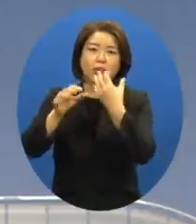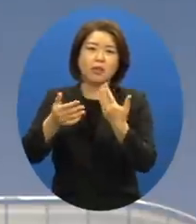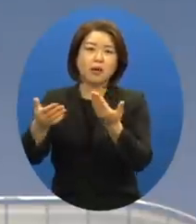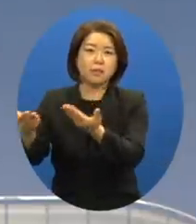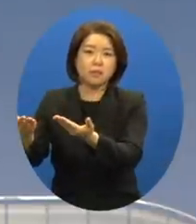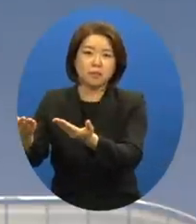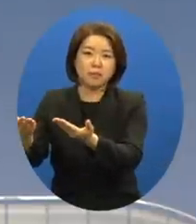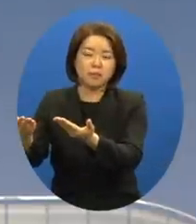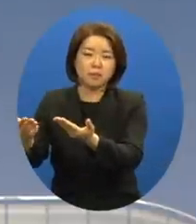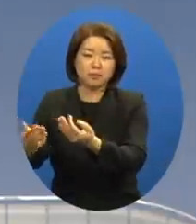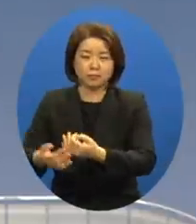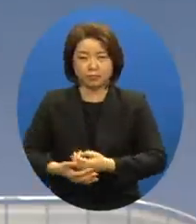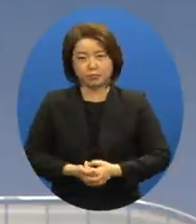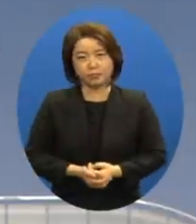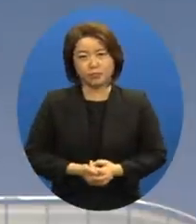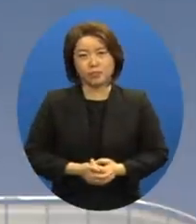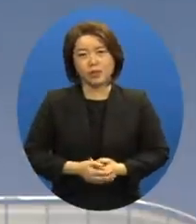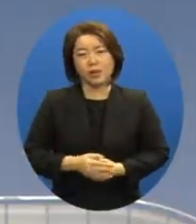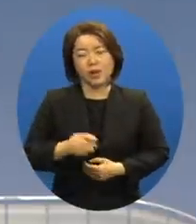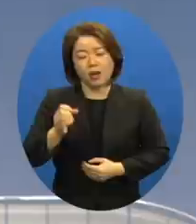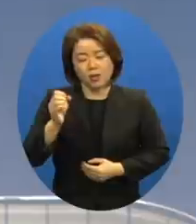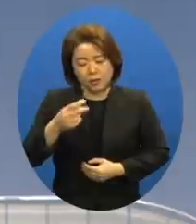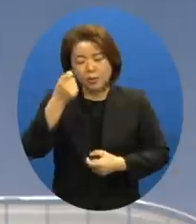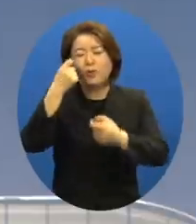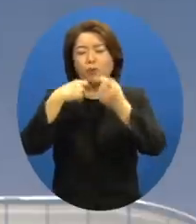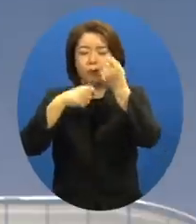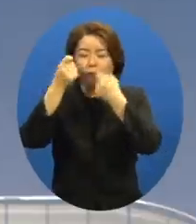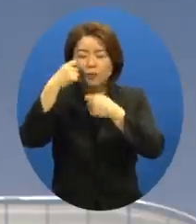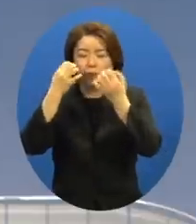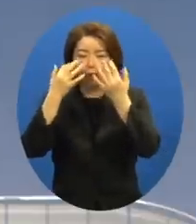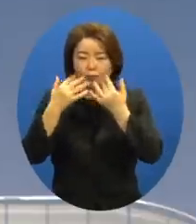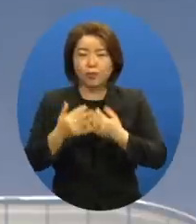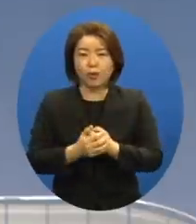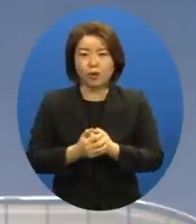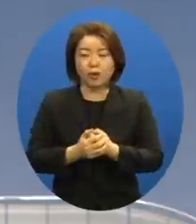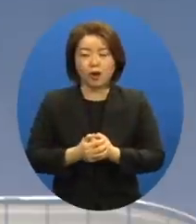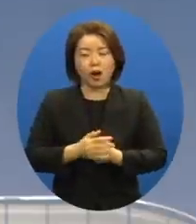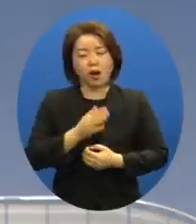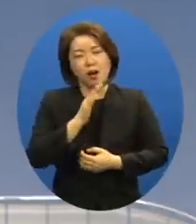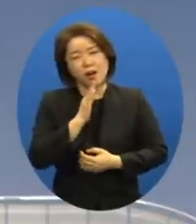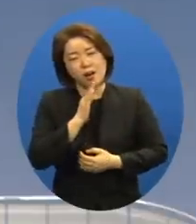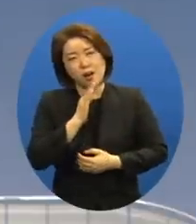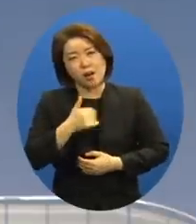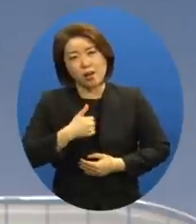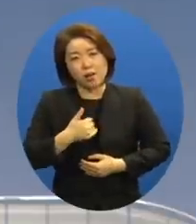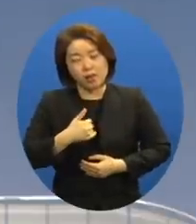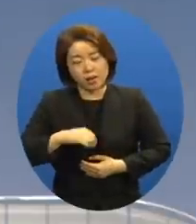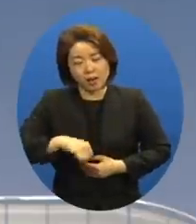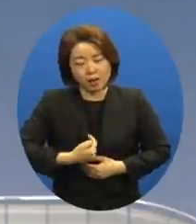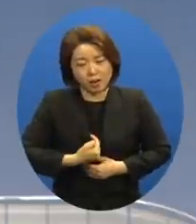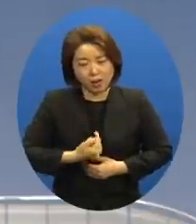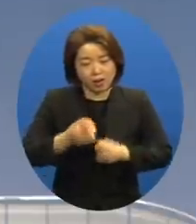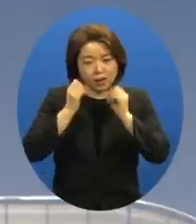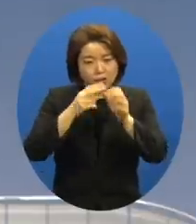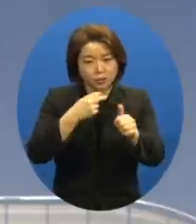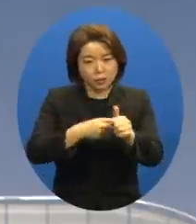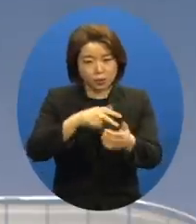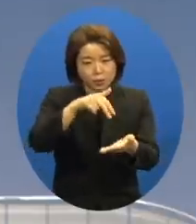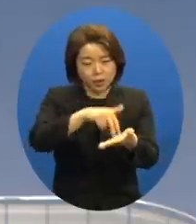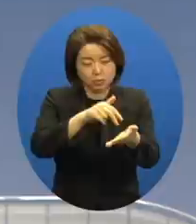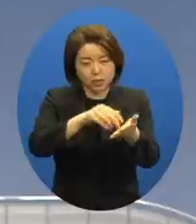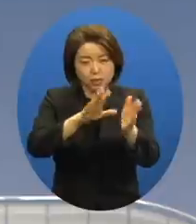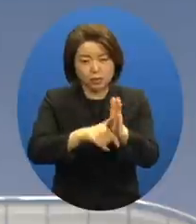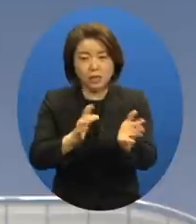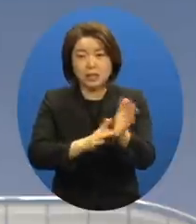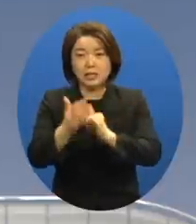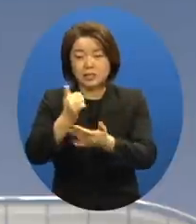거 그러면서 우셨어요 자기가 선교사로 있을 때는 정말 예수님 한 분이면 충분합니다 라고